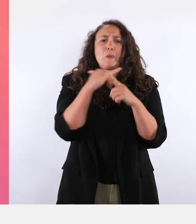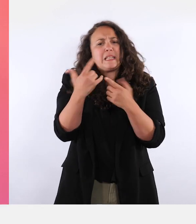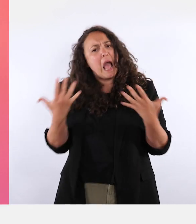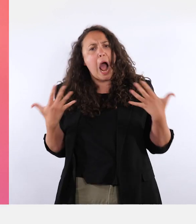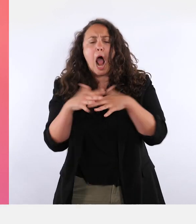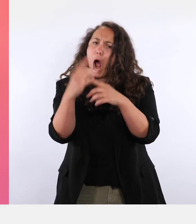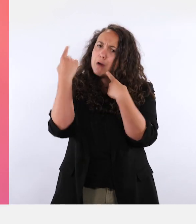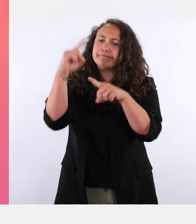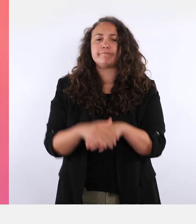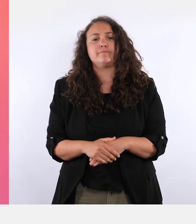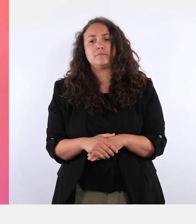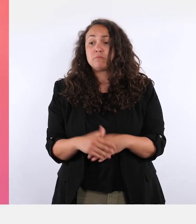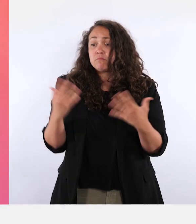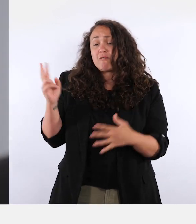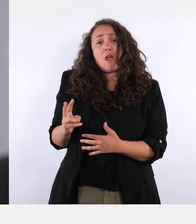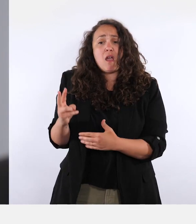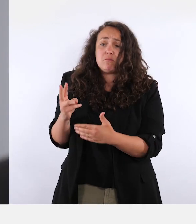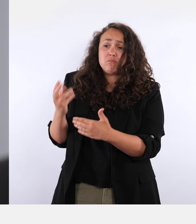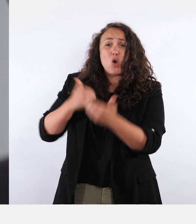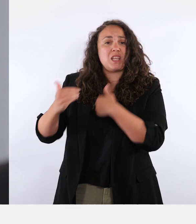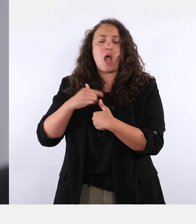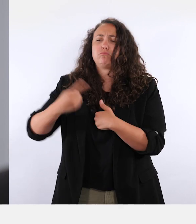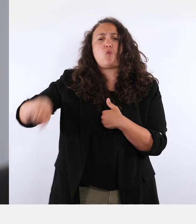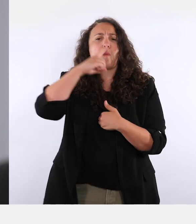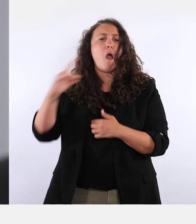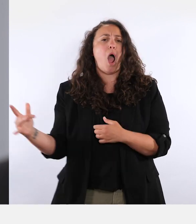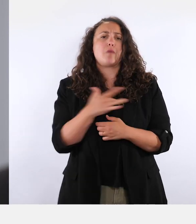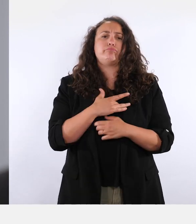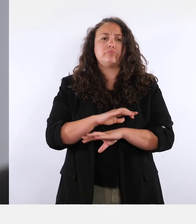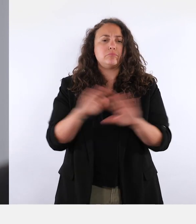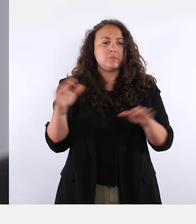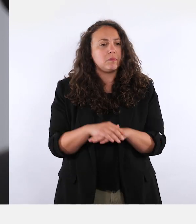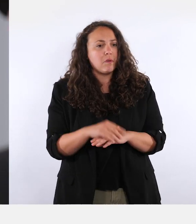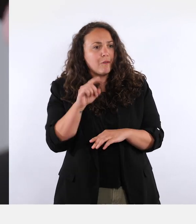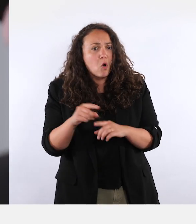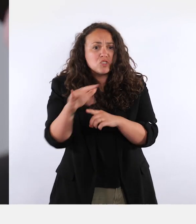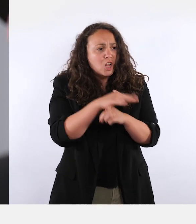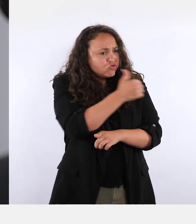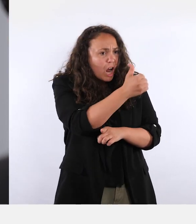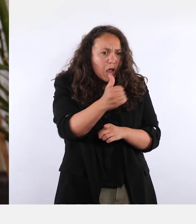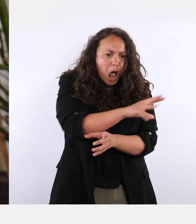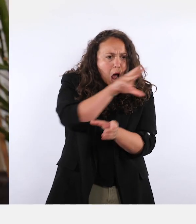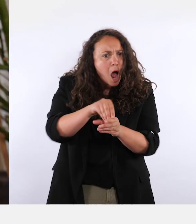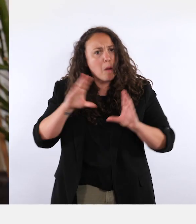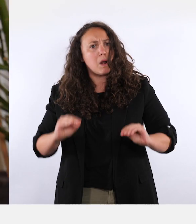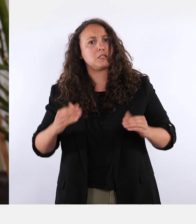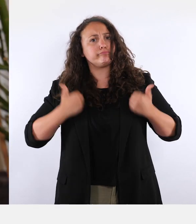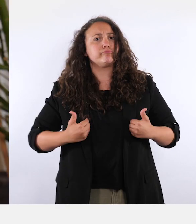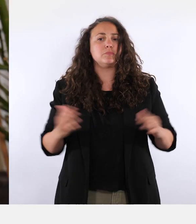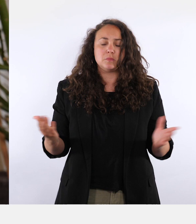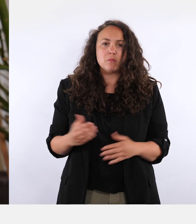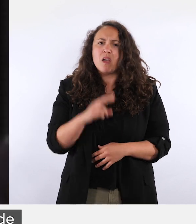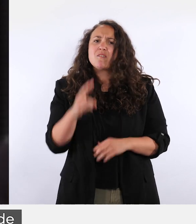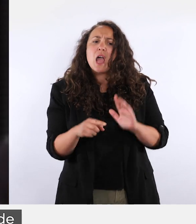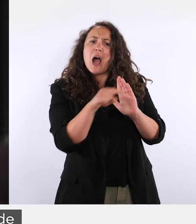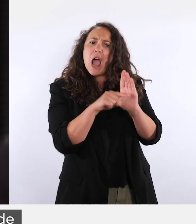je le revendique, une société inclusive. Je crois que le handicap nous concerne tous et toutes. Chacun doit pouvoir trouver sa place